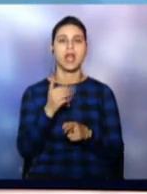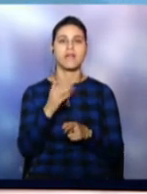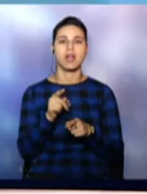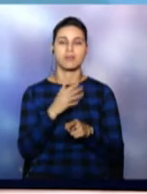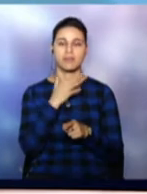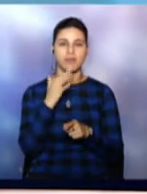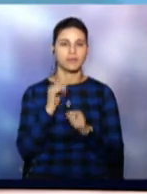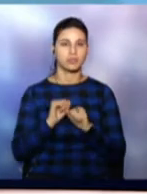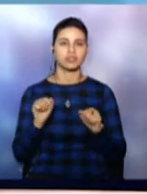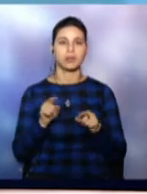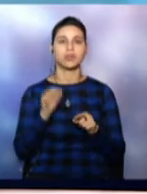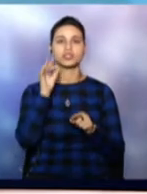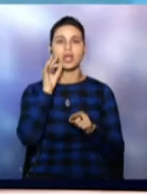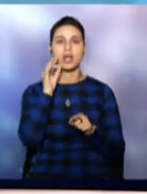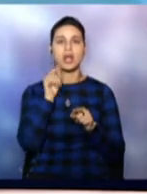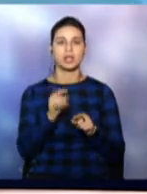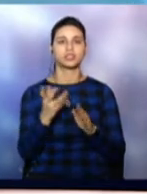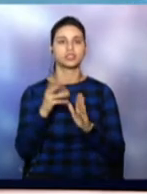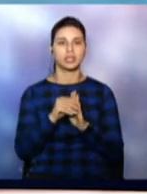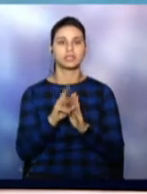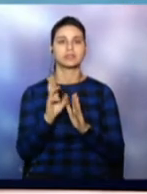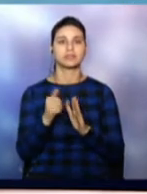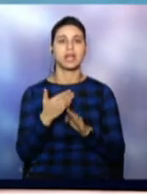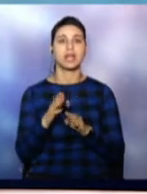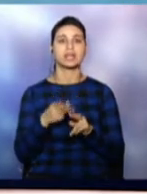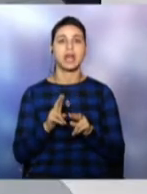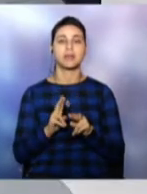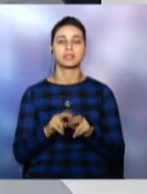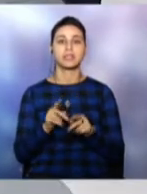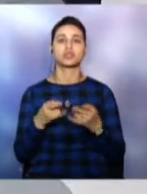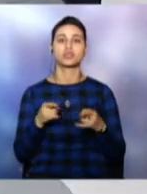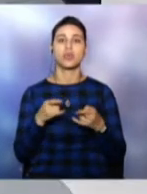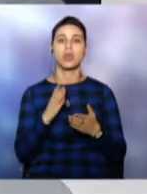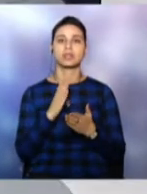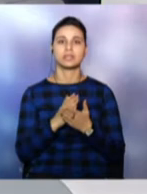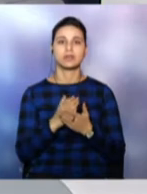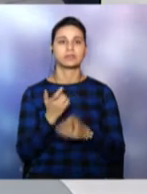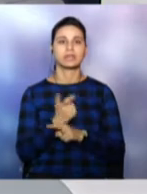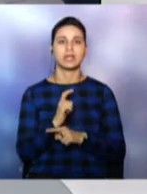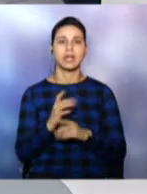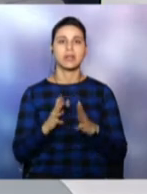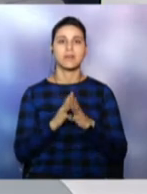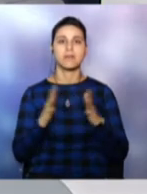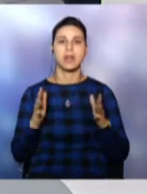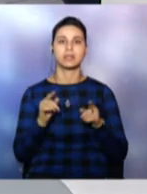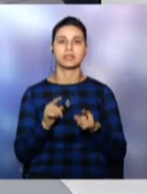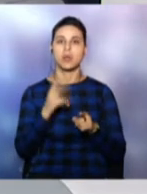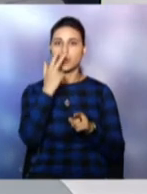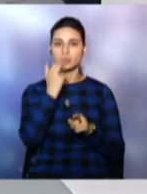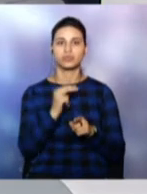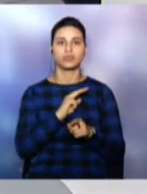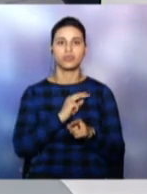ვთქვათ შაქარი, რომელსაც შეიცავს და გარდა ამისა შოკოლადს აქვს საკმაოდ მაღალი პოტენციალი, რომ